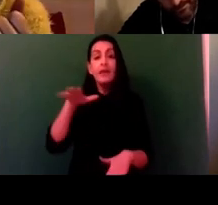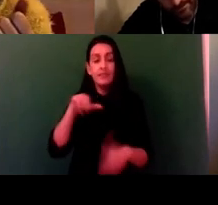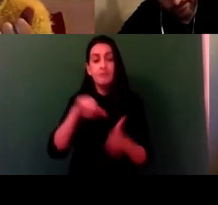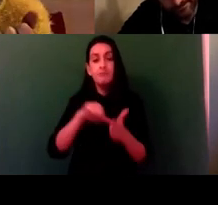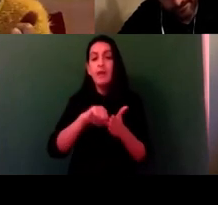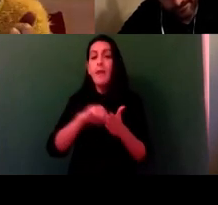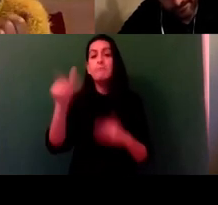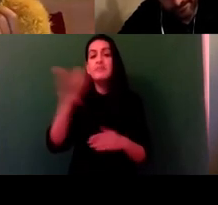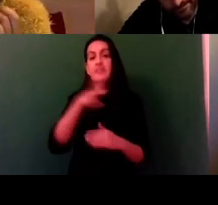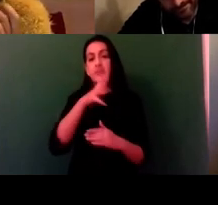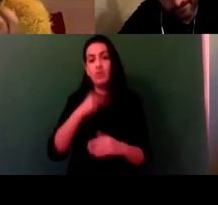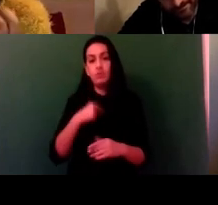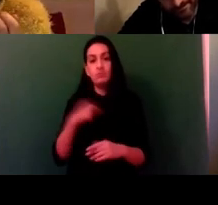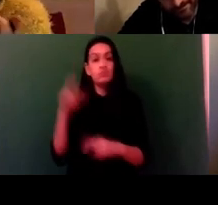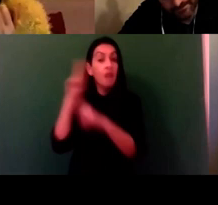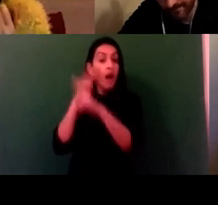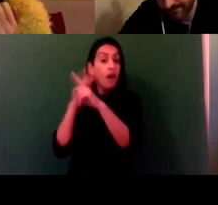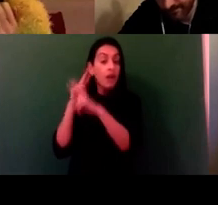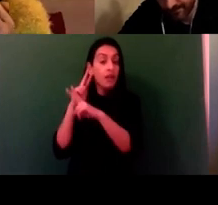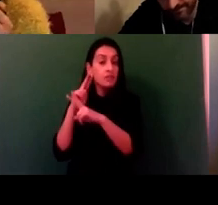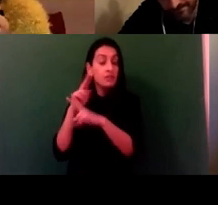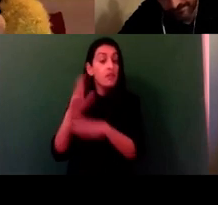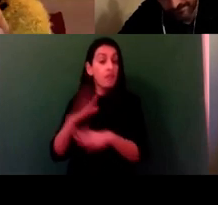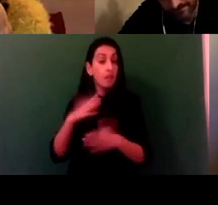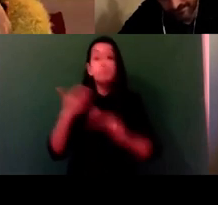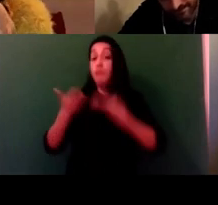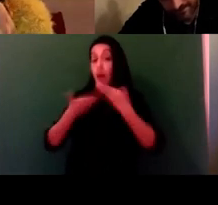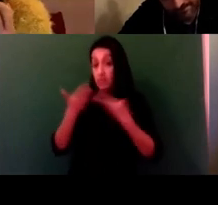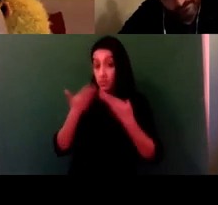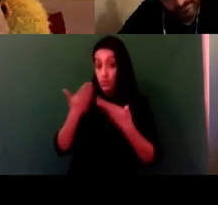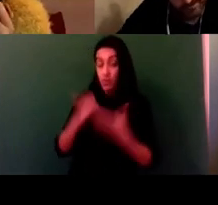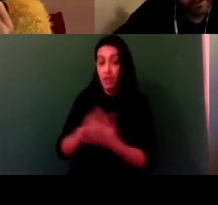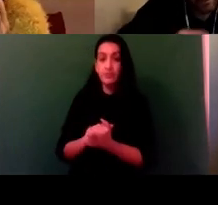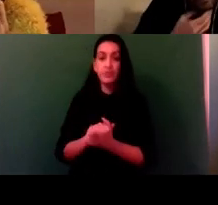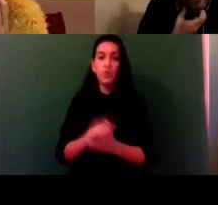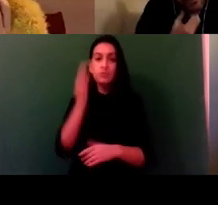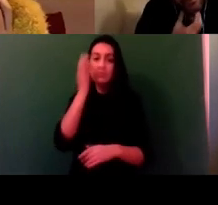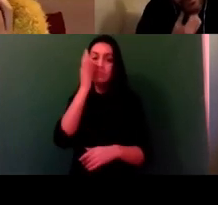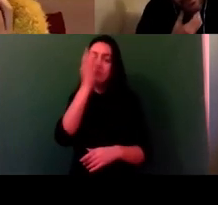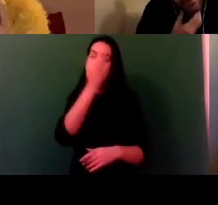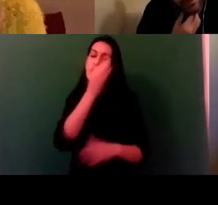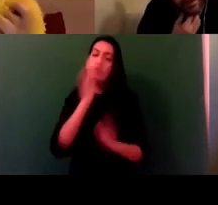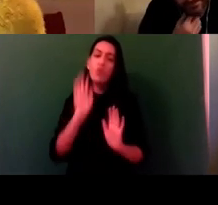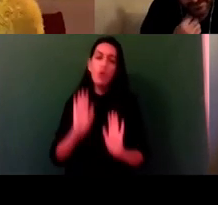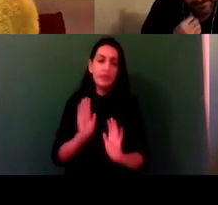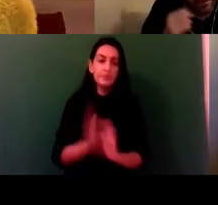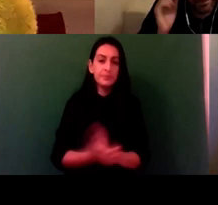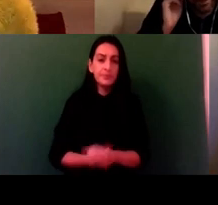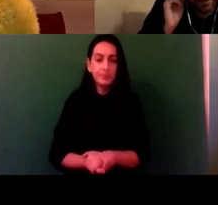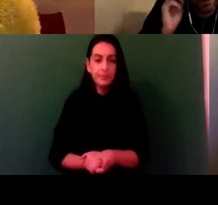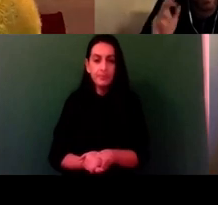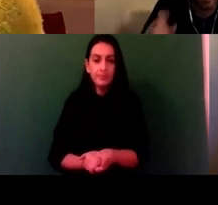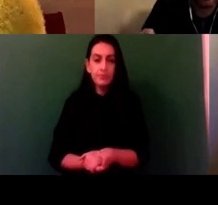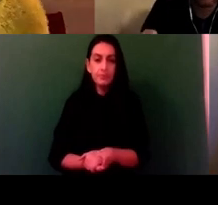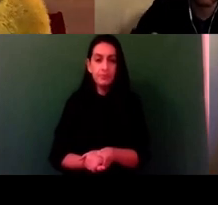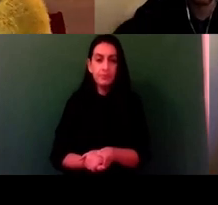biliyorlar. Son bir dakikanız. Evet, bitiriyorum. Bu işi çok kolaylaştırıyor. Bu ölçekte katılımcı süreçleri neredeyse